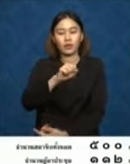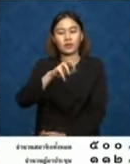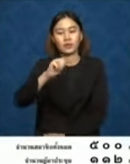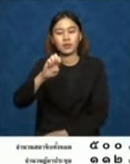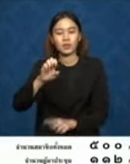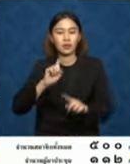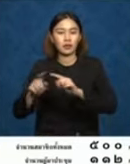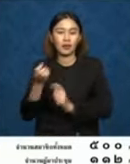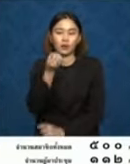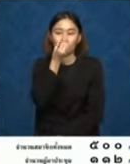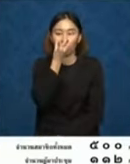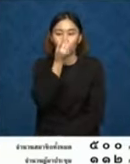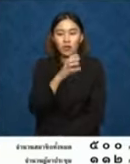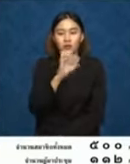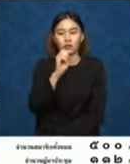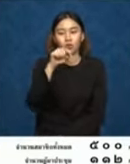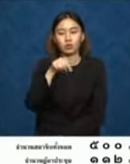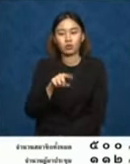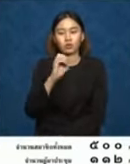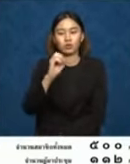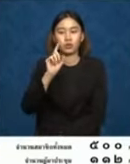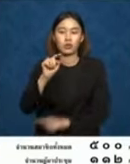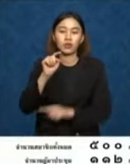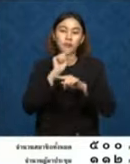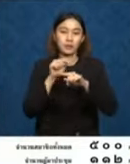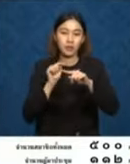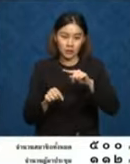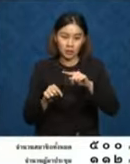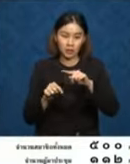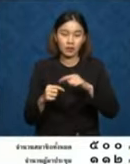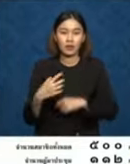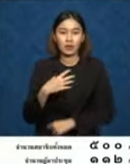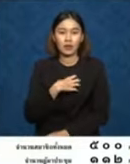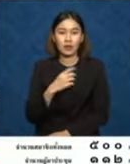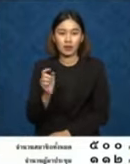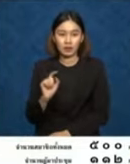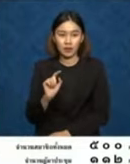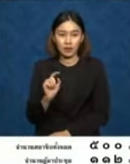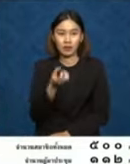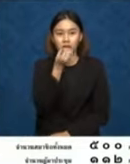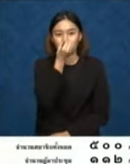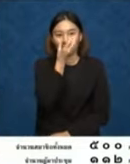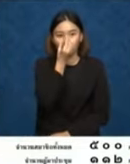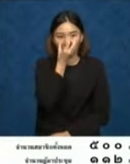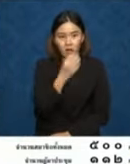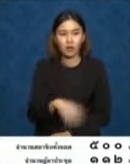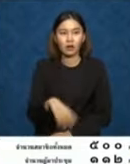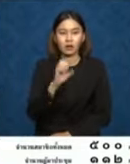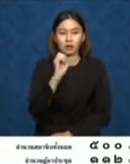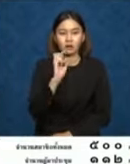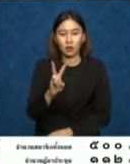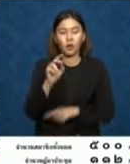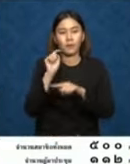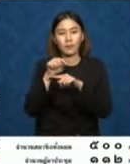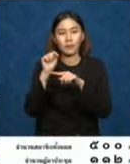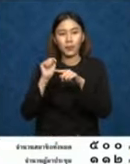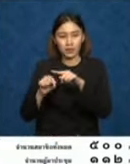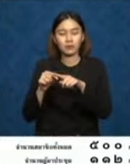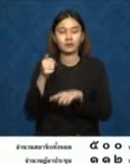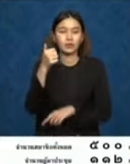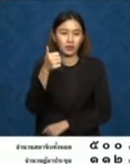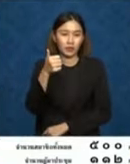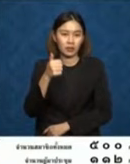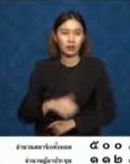ครับดอกเบี้ยร้อยละ 0.01 นะครับเพราะฉะนั้นก็อยากจะให้ดอกเบี้ยอยู่ที่ร้อยละ 2% ก็